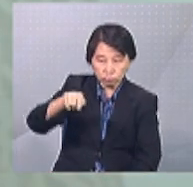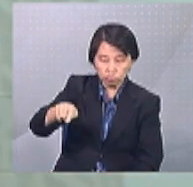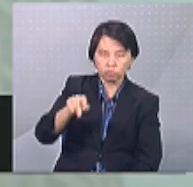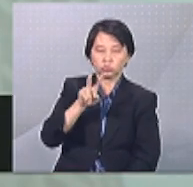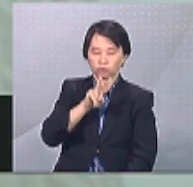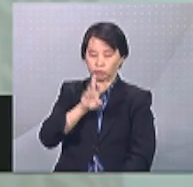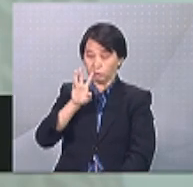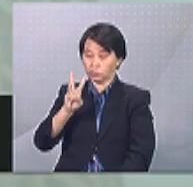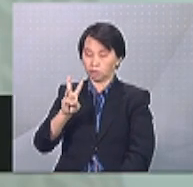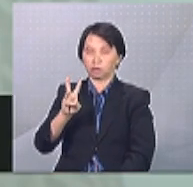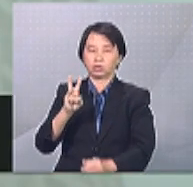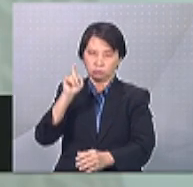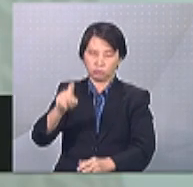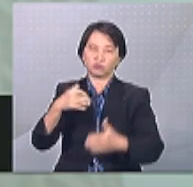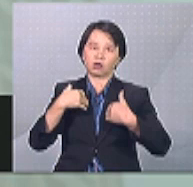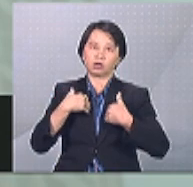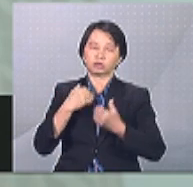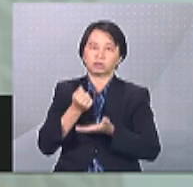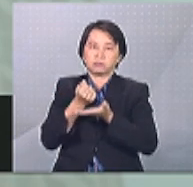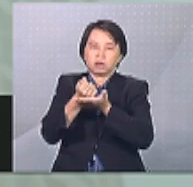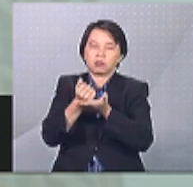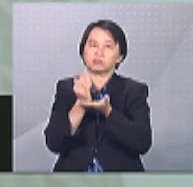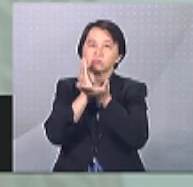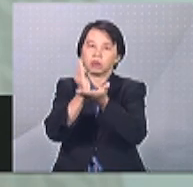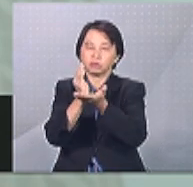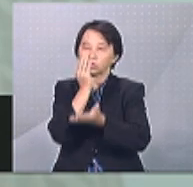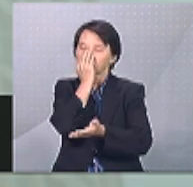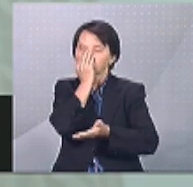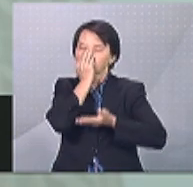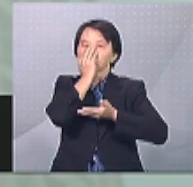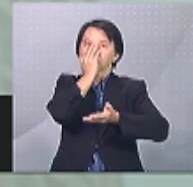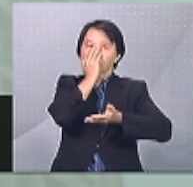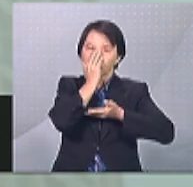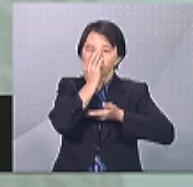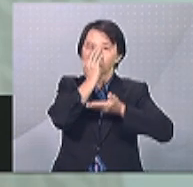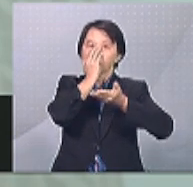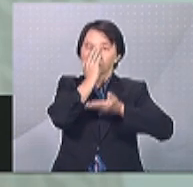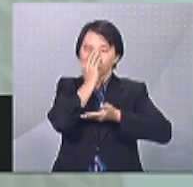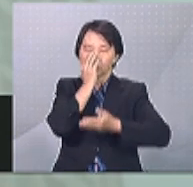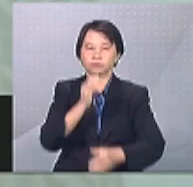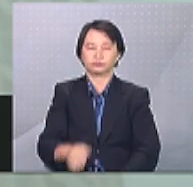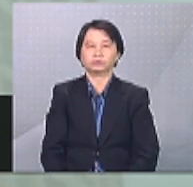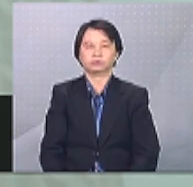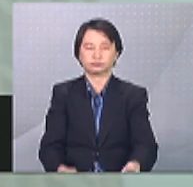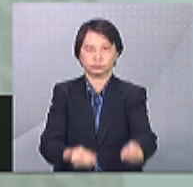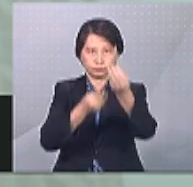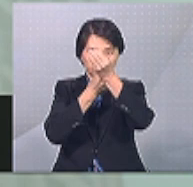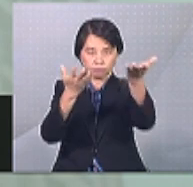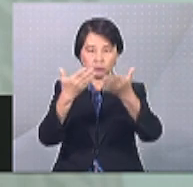26 kes memerlukan bantuan pernafasan. Daripada maklumat terkini yang dilaporkan ke